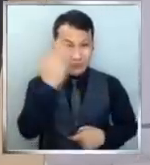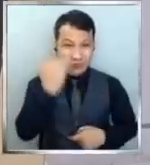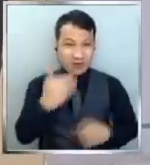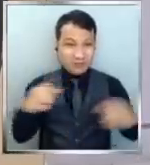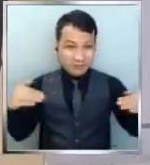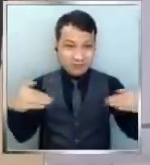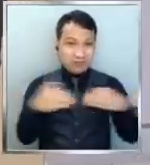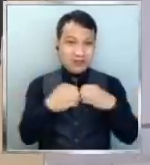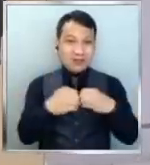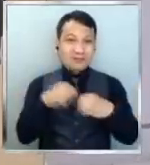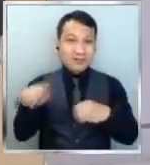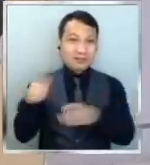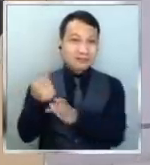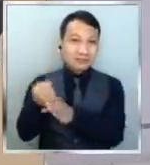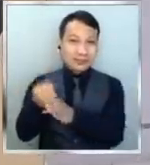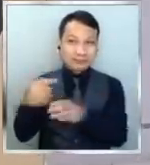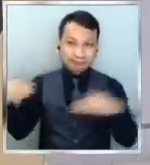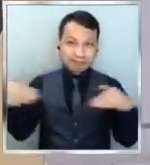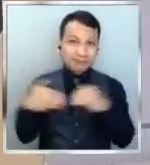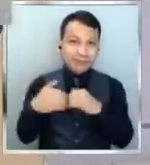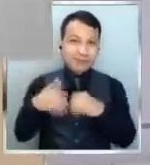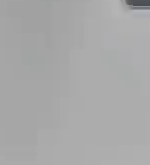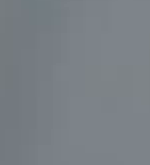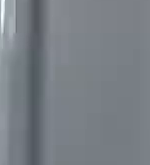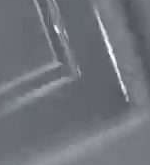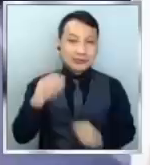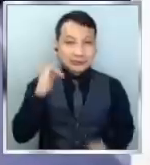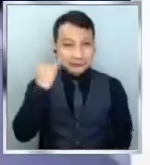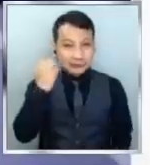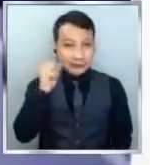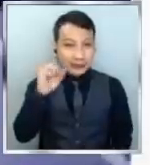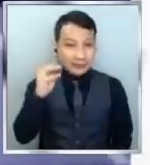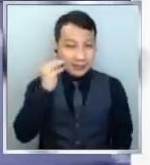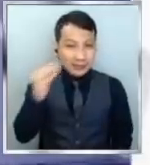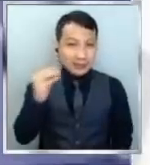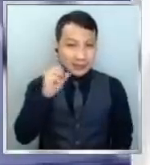na disgrasya sa pagtutok ni Jamie Santos.